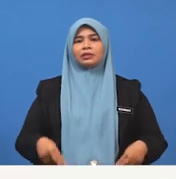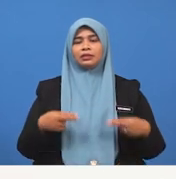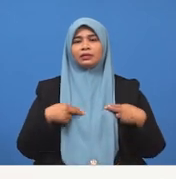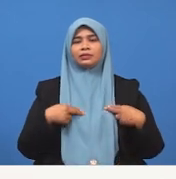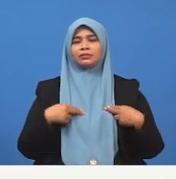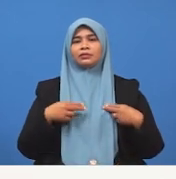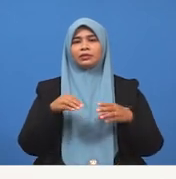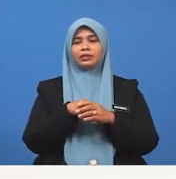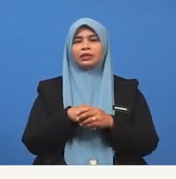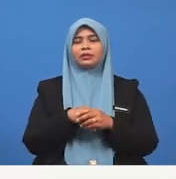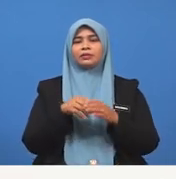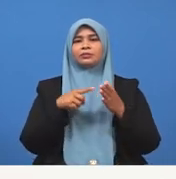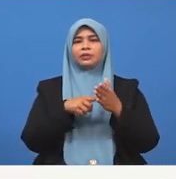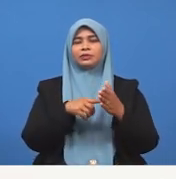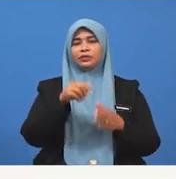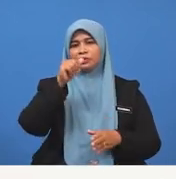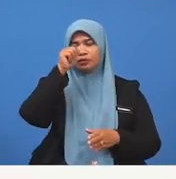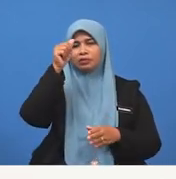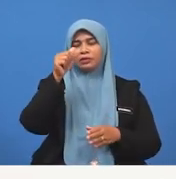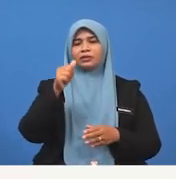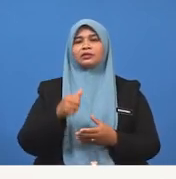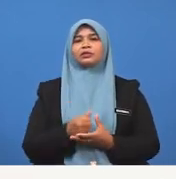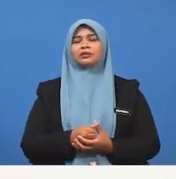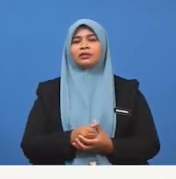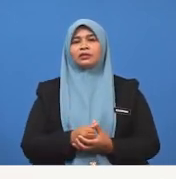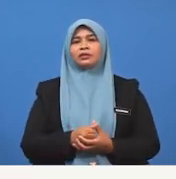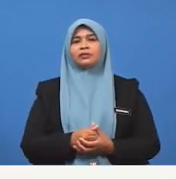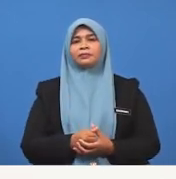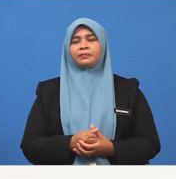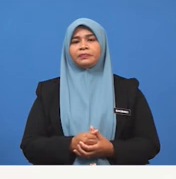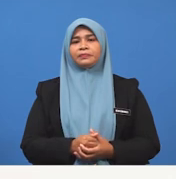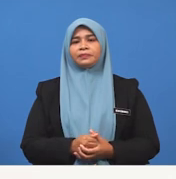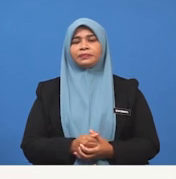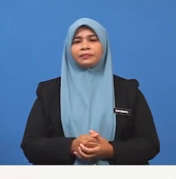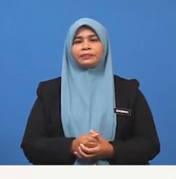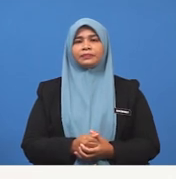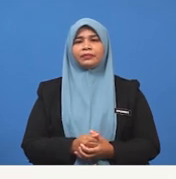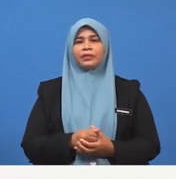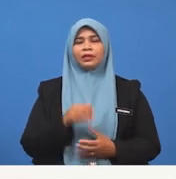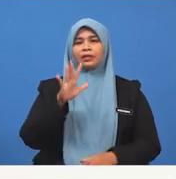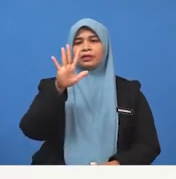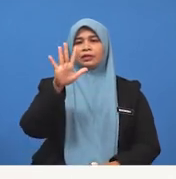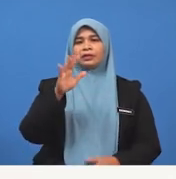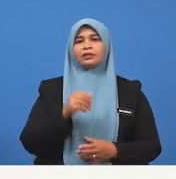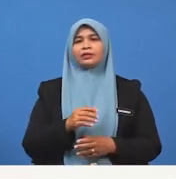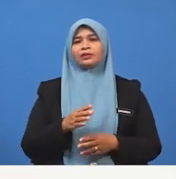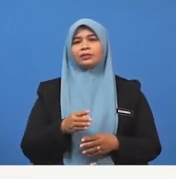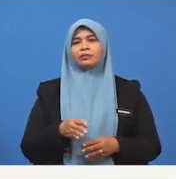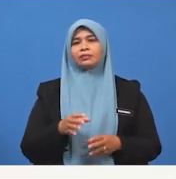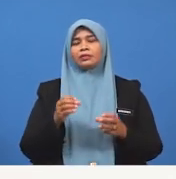kerana senantiasa berpegang dengan ajaran Islam yang sebenarnya yang kelima